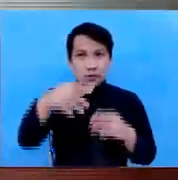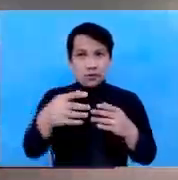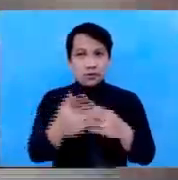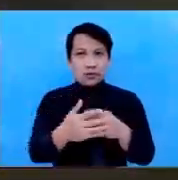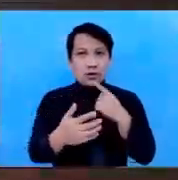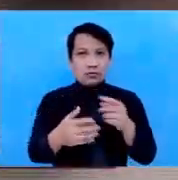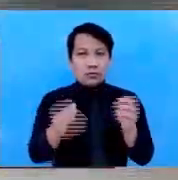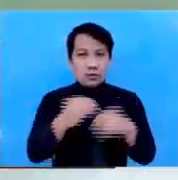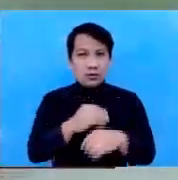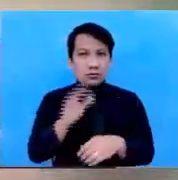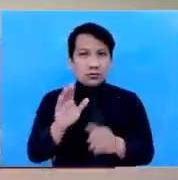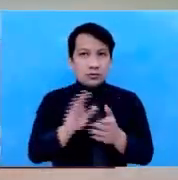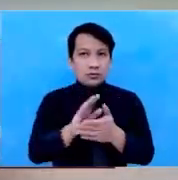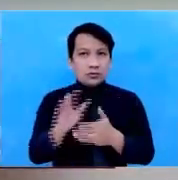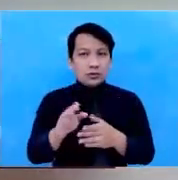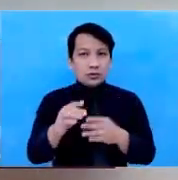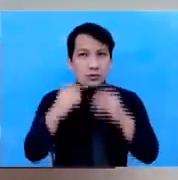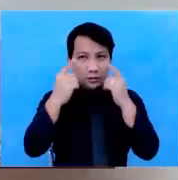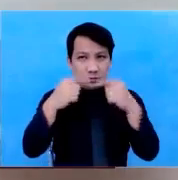building na yan sa Mexico City.